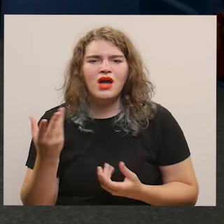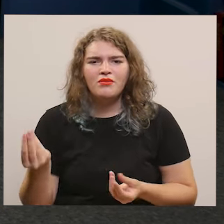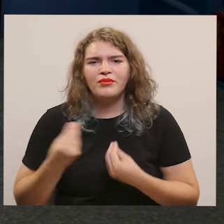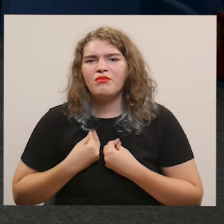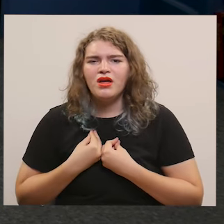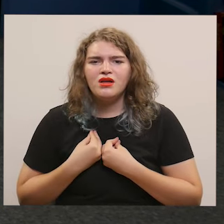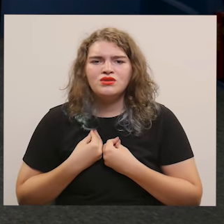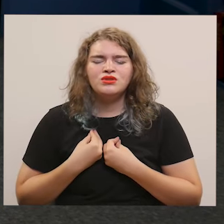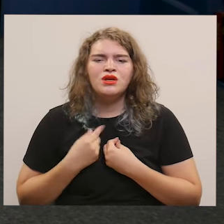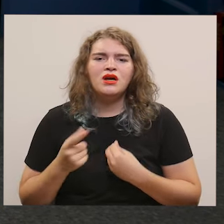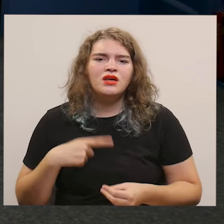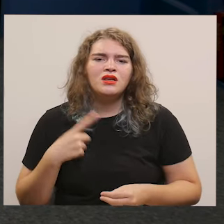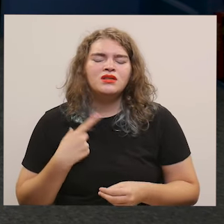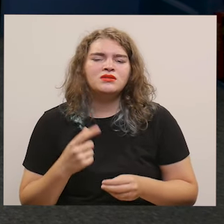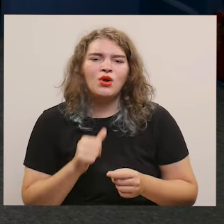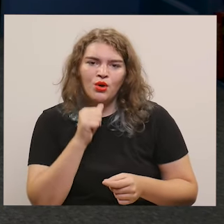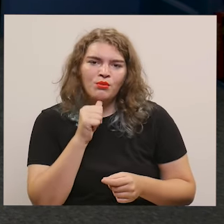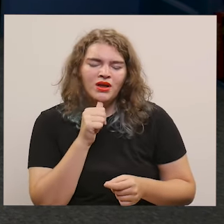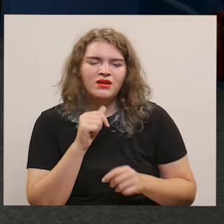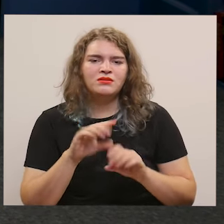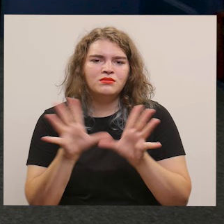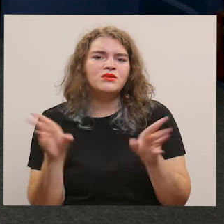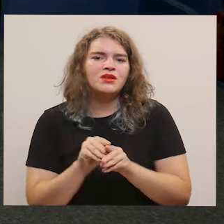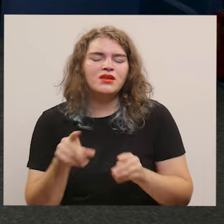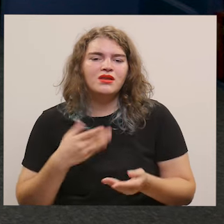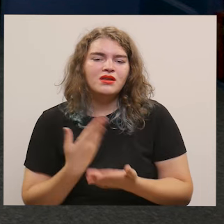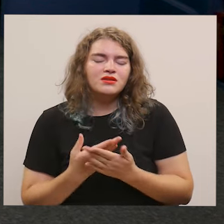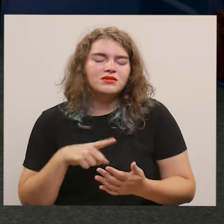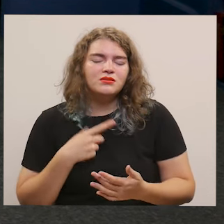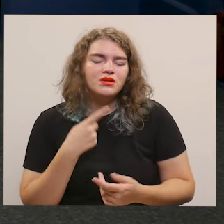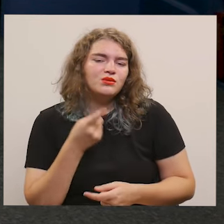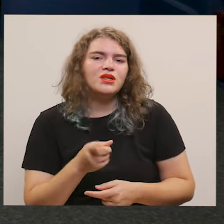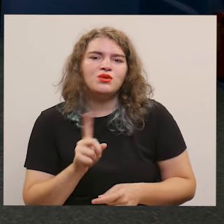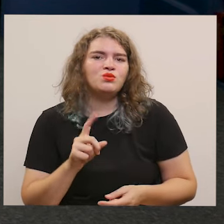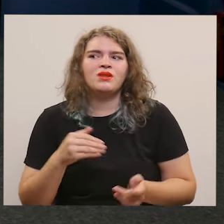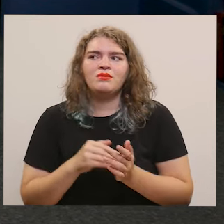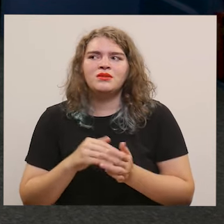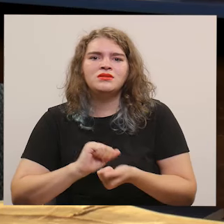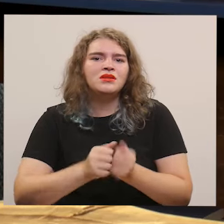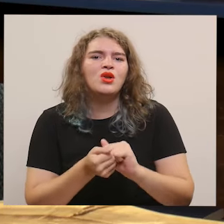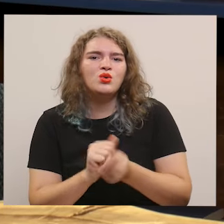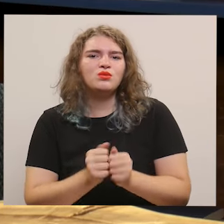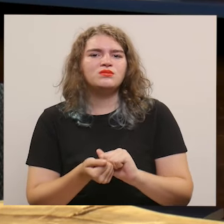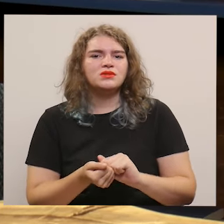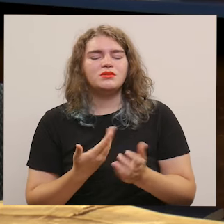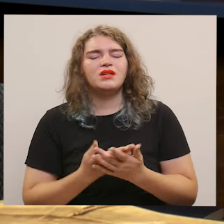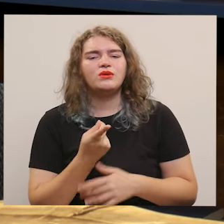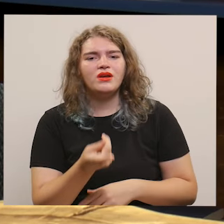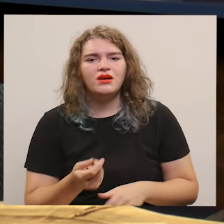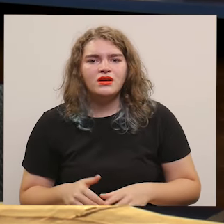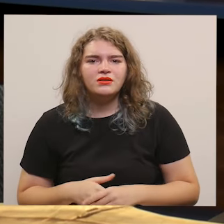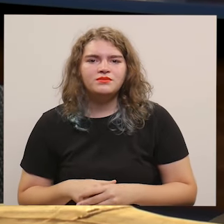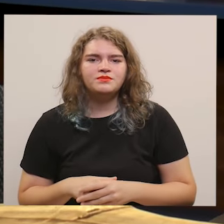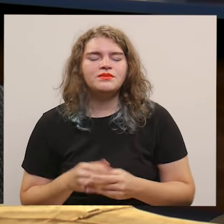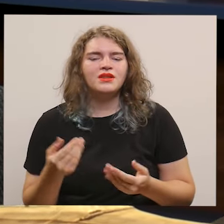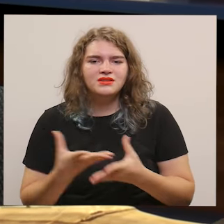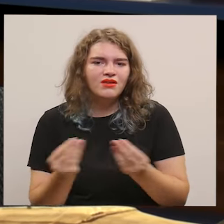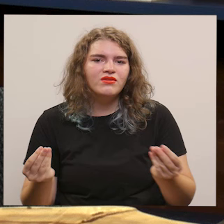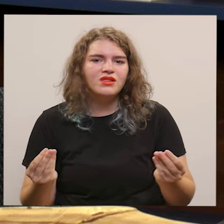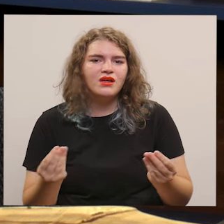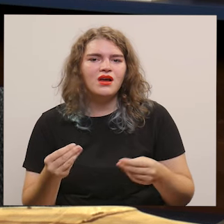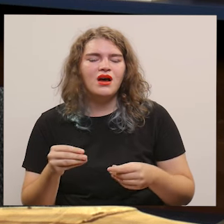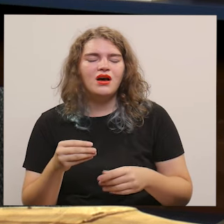primești este completă și e deplină și este pentru tine. Nu trebuie să lupți pentru ea. S-a vindecat această rană